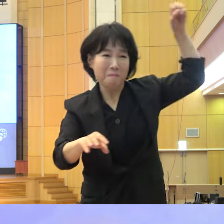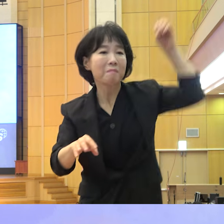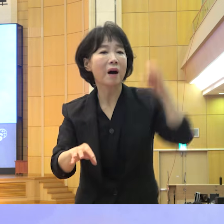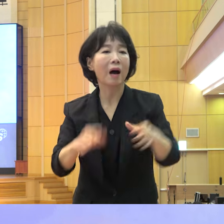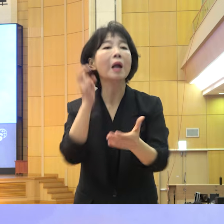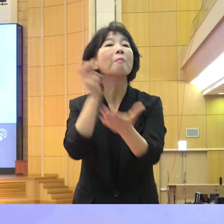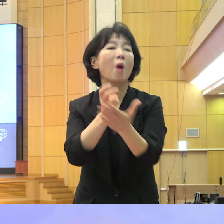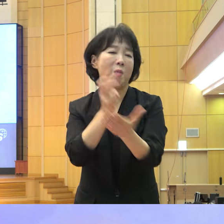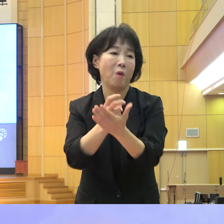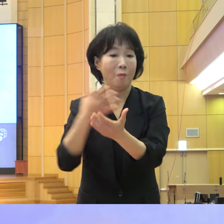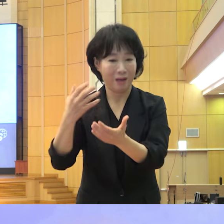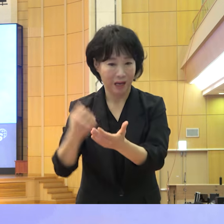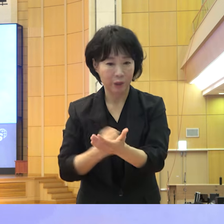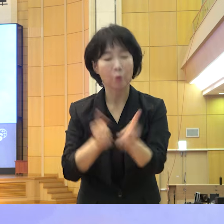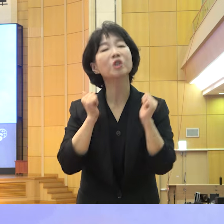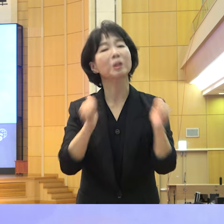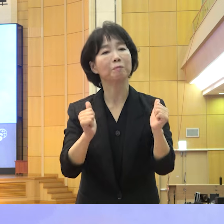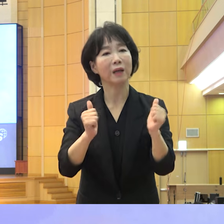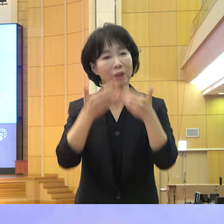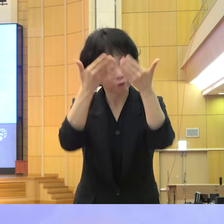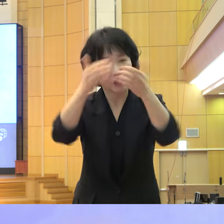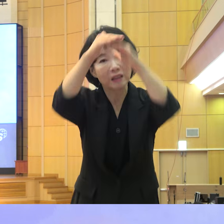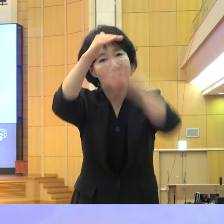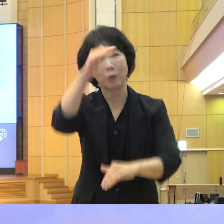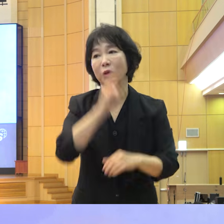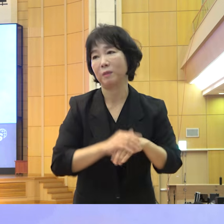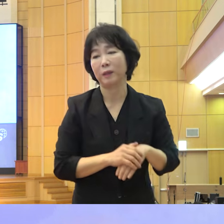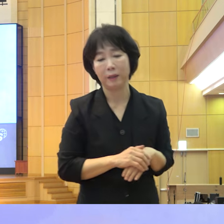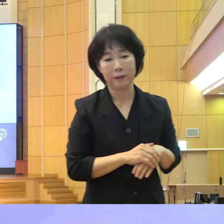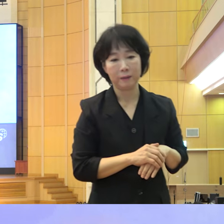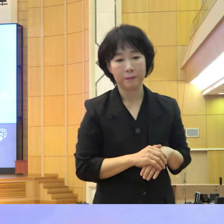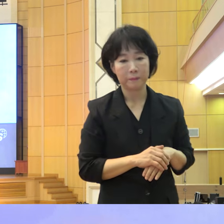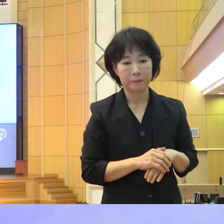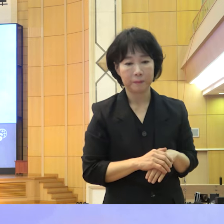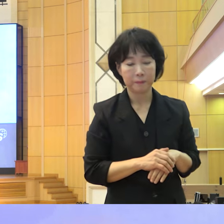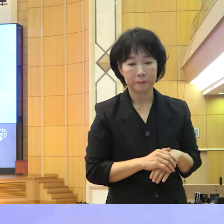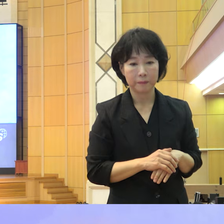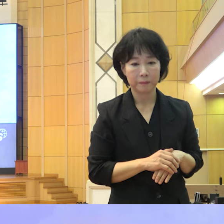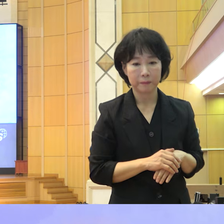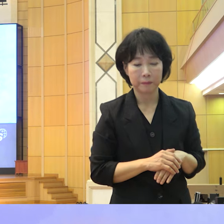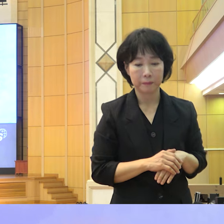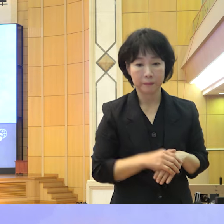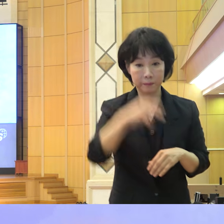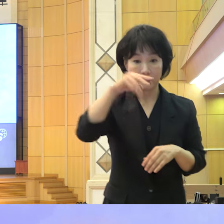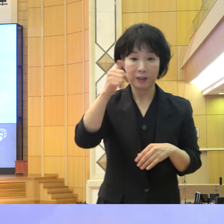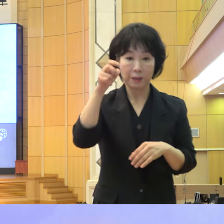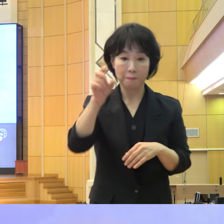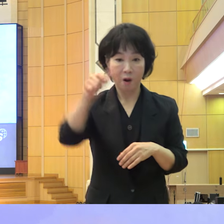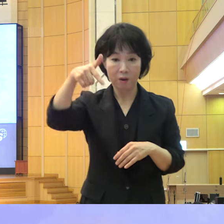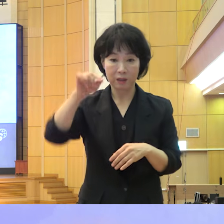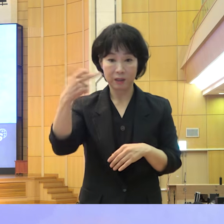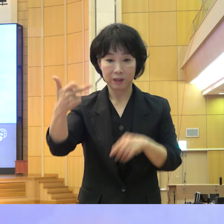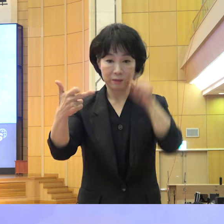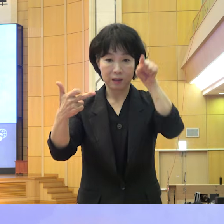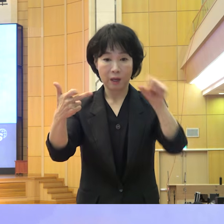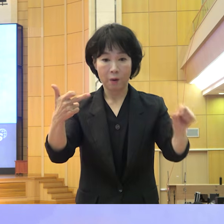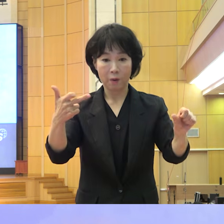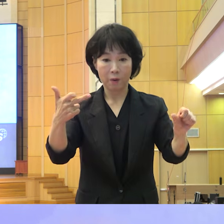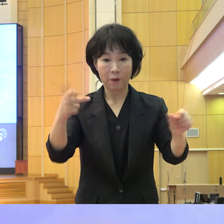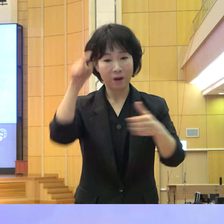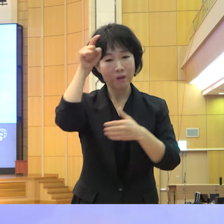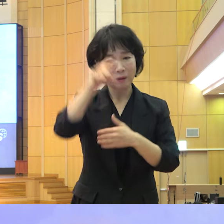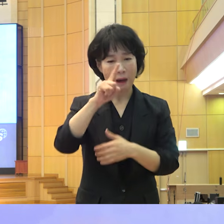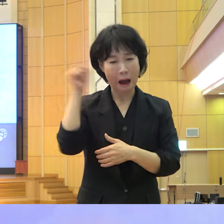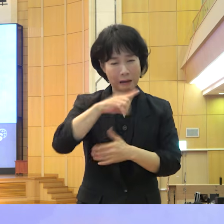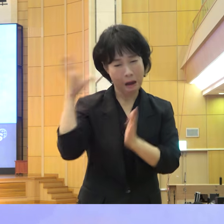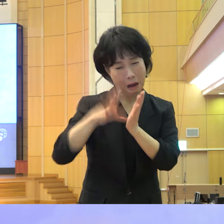율법의 말씀으로 심판했다는 뜻입니다. 신명기 17장 5절 가볼까요? 너는 그